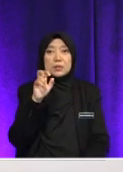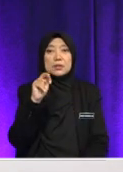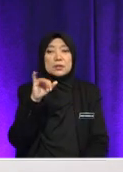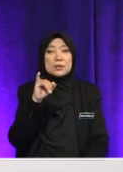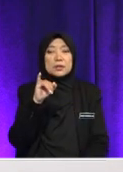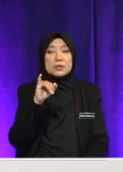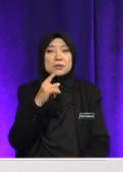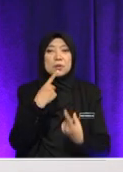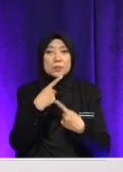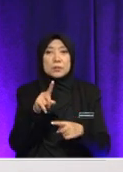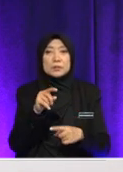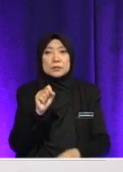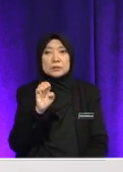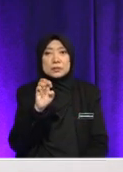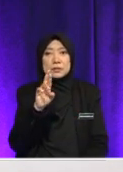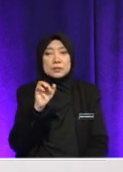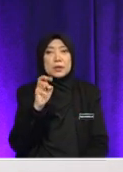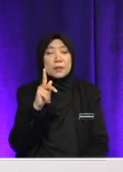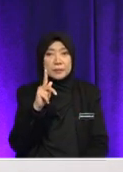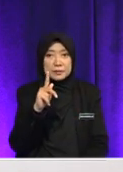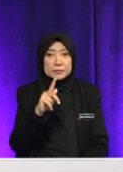jawabannya ilah serambi